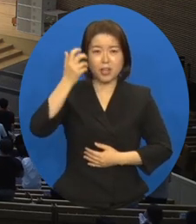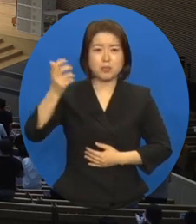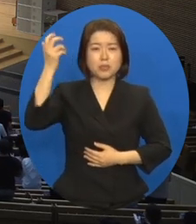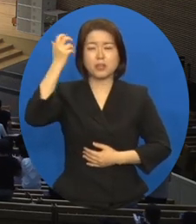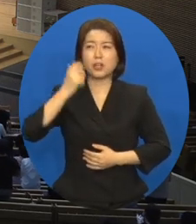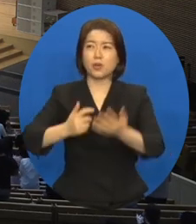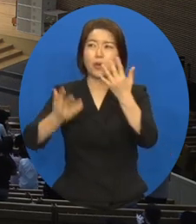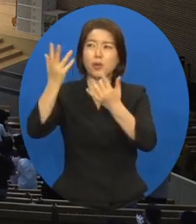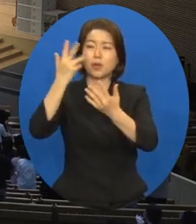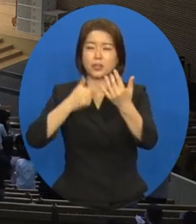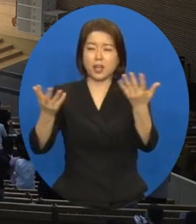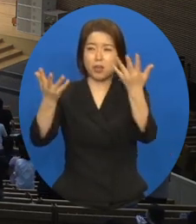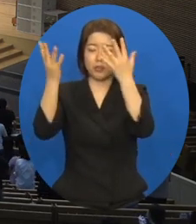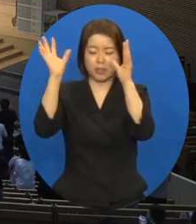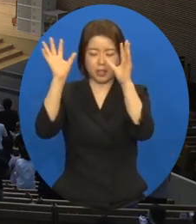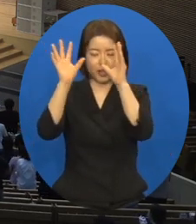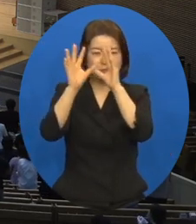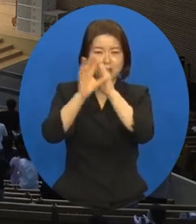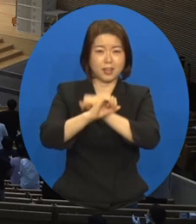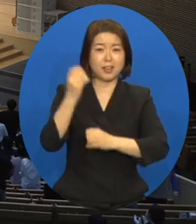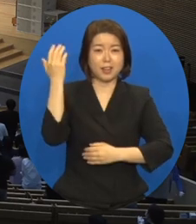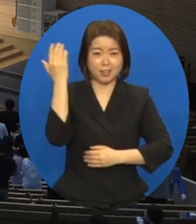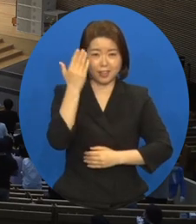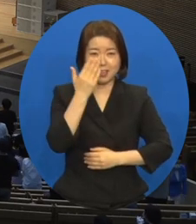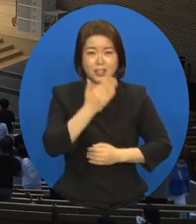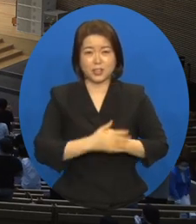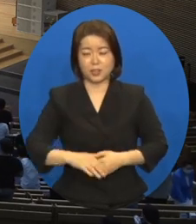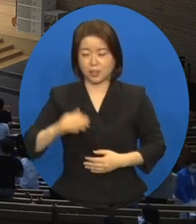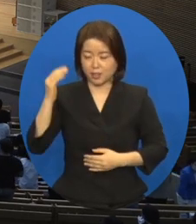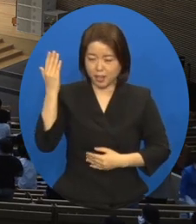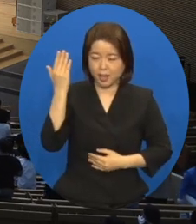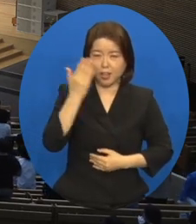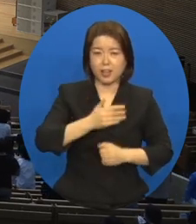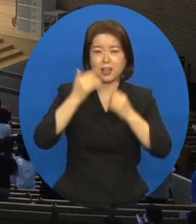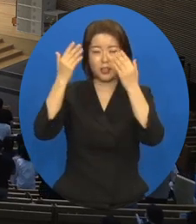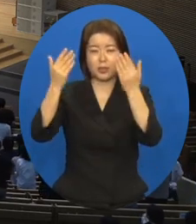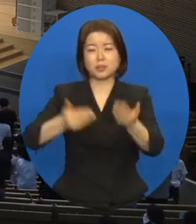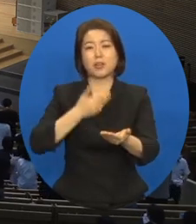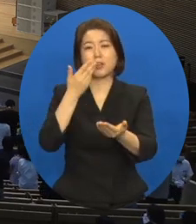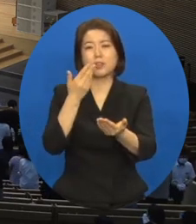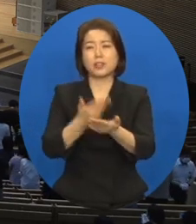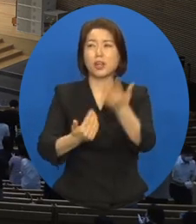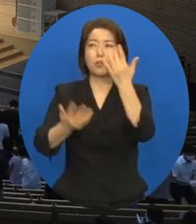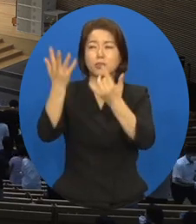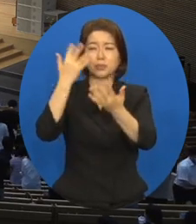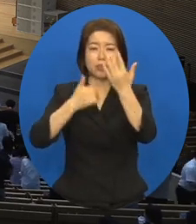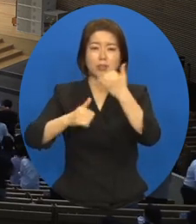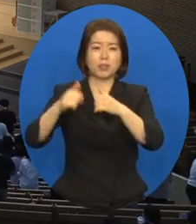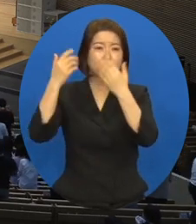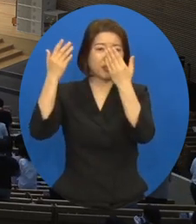성령의 불길로 태우사 정결케 하소서.